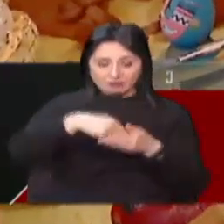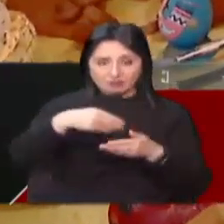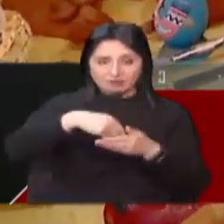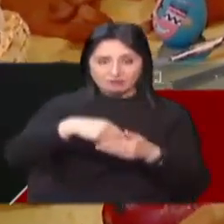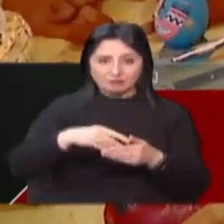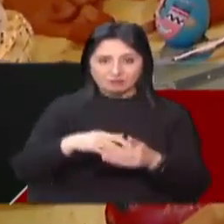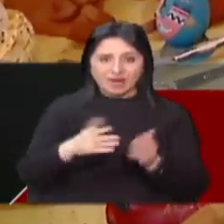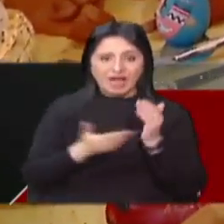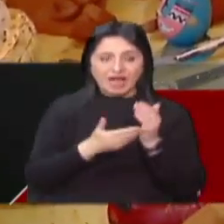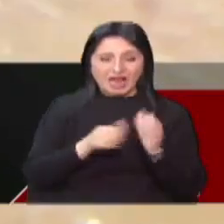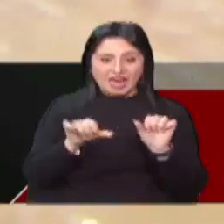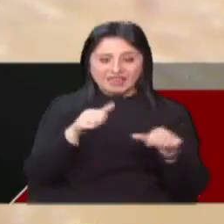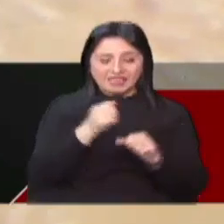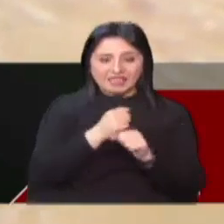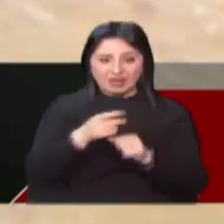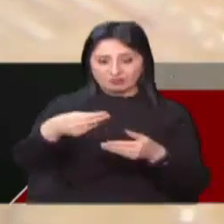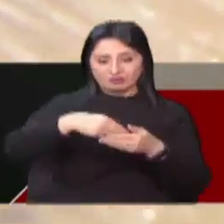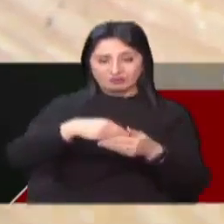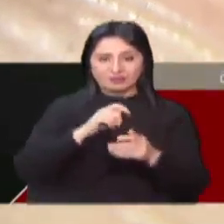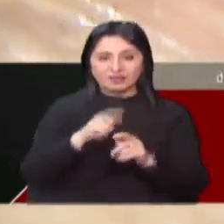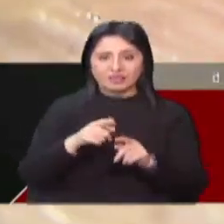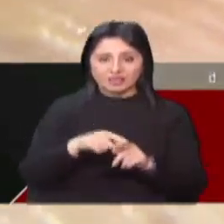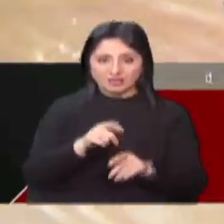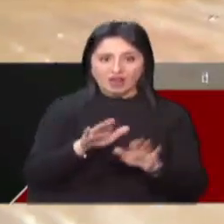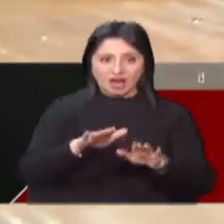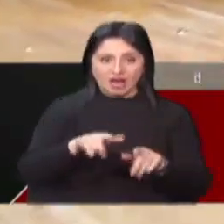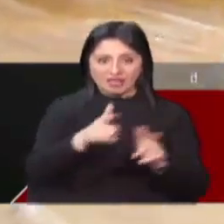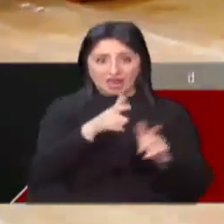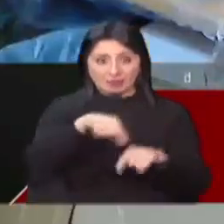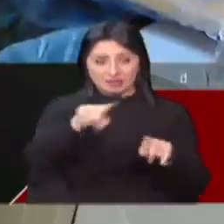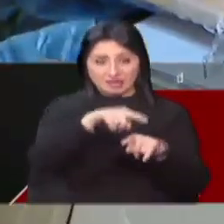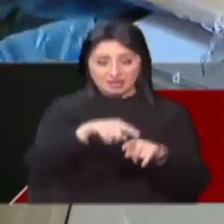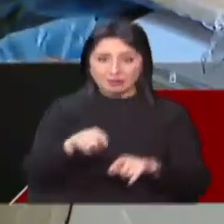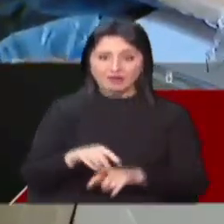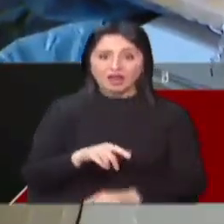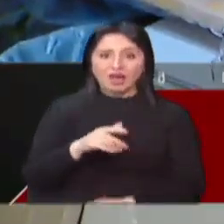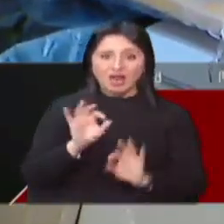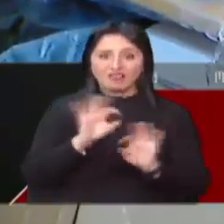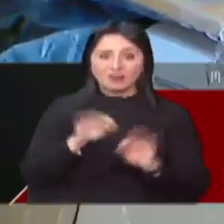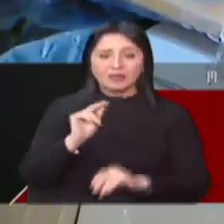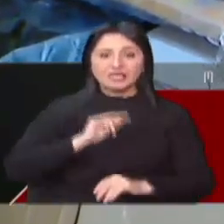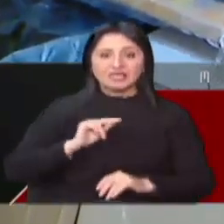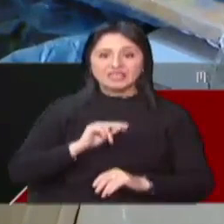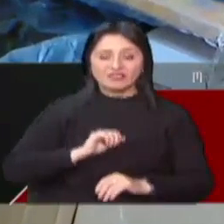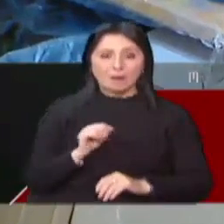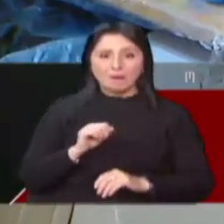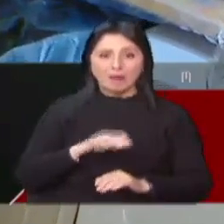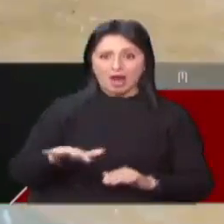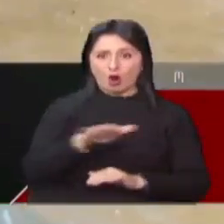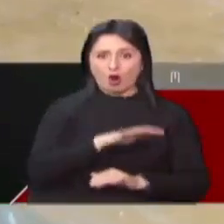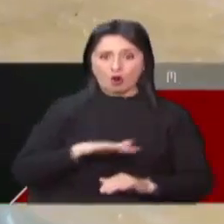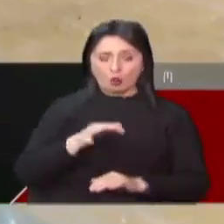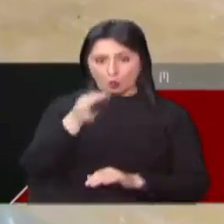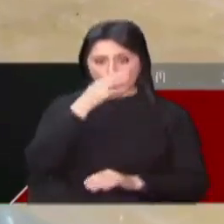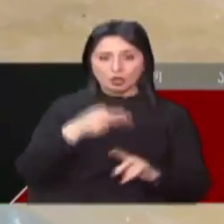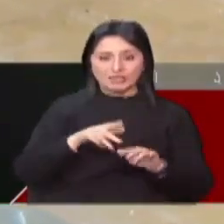შედის. ხისგან და თიხისგან აკეთობებს მისი თანატოლები ადგილზევე ამზადებენ. როგორც ალექსანდრე გვიყვება, სამსახურში მეგობრული გარემოა და